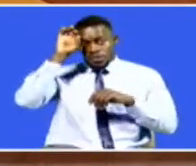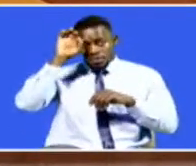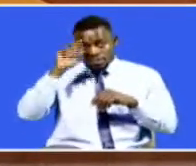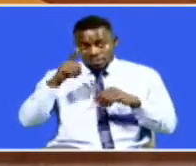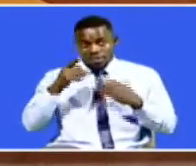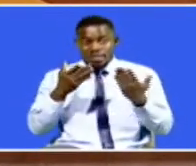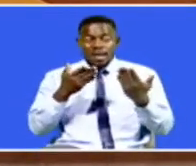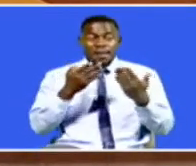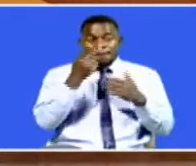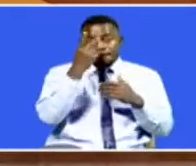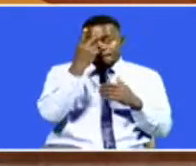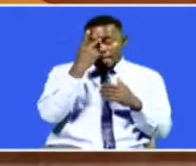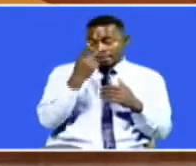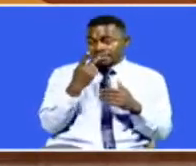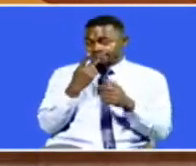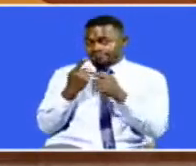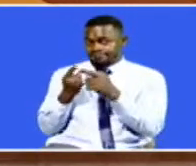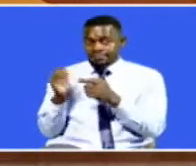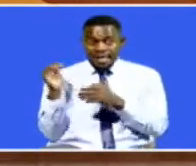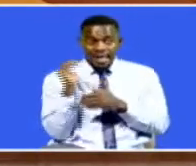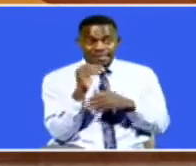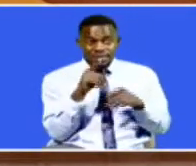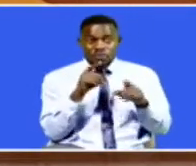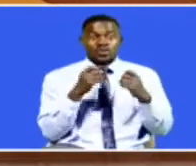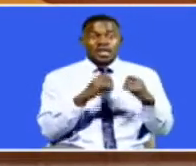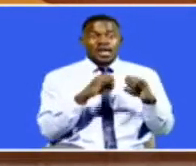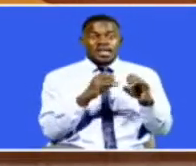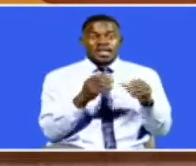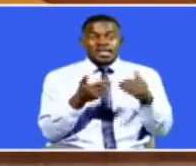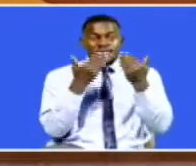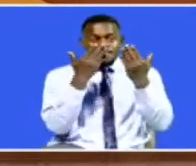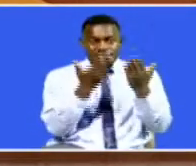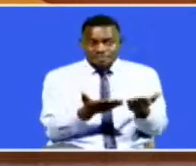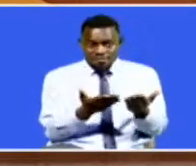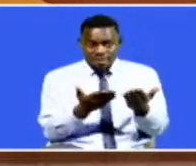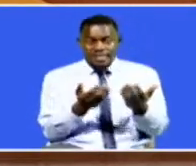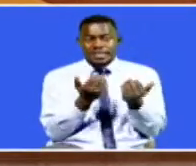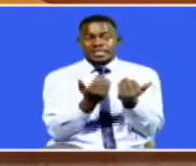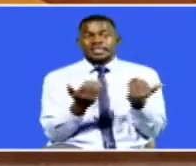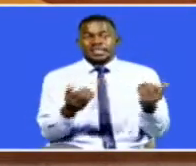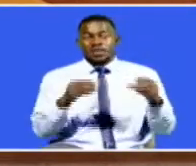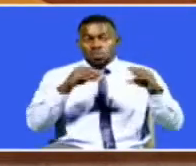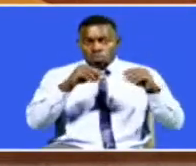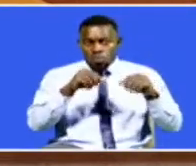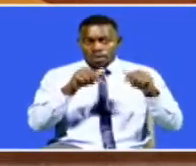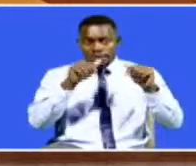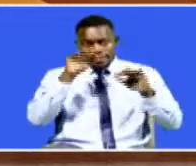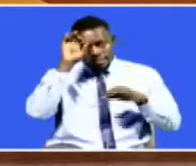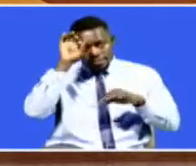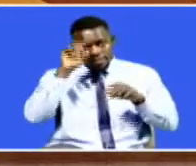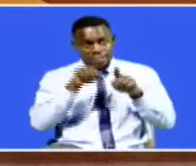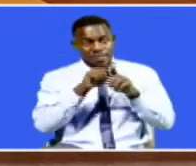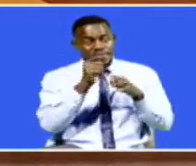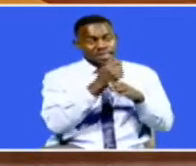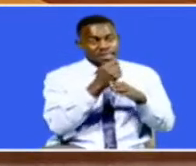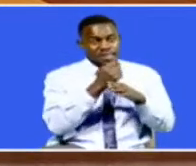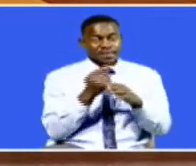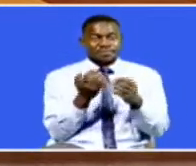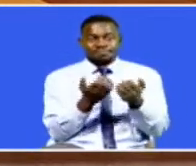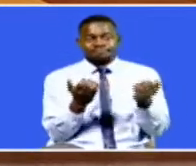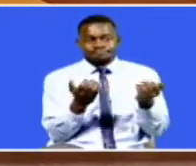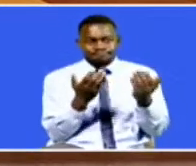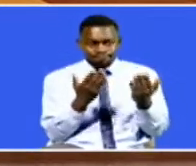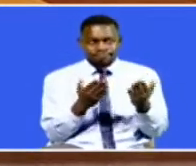wanaweza kunufaika wakiwa nyumbani na inawapa wazazi nafasi ya kuwakuza watoto wao. Hata hivyo, mkurugenzi mkuu wa